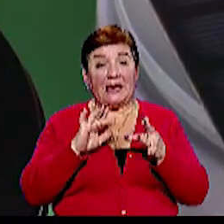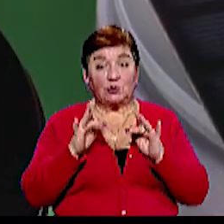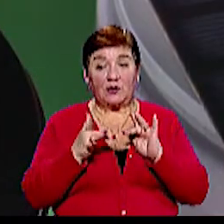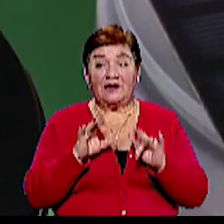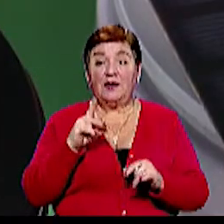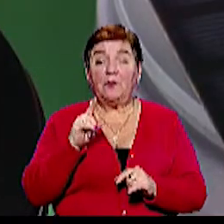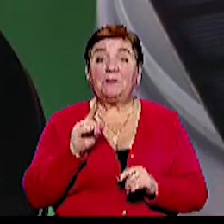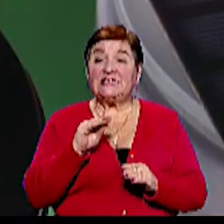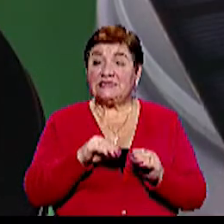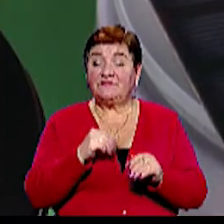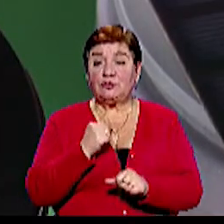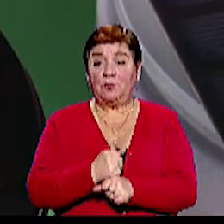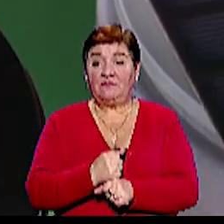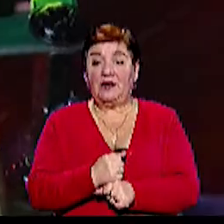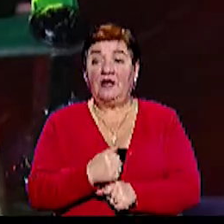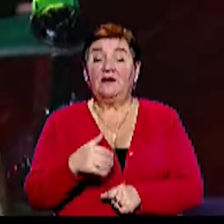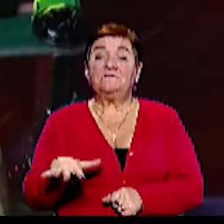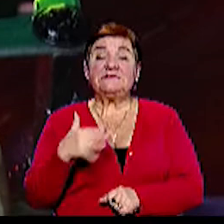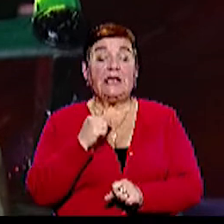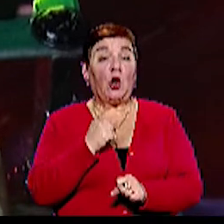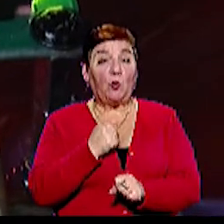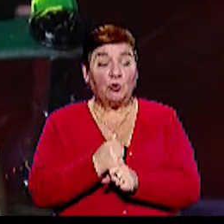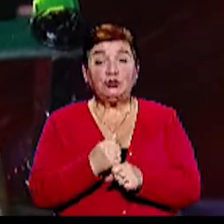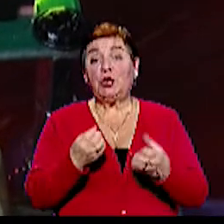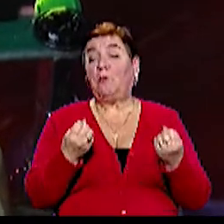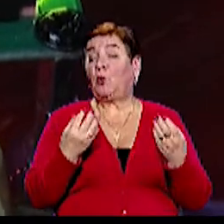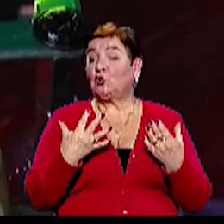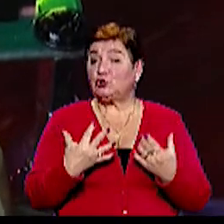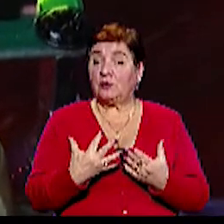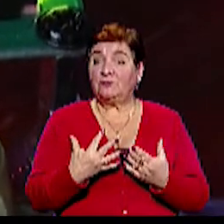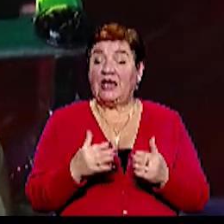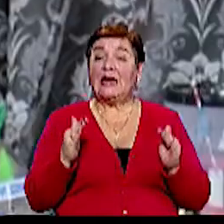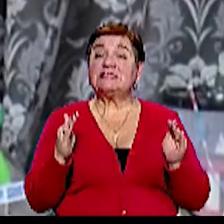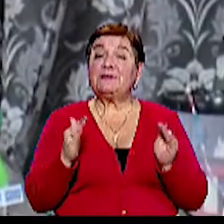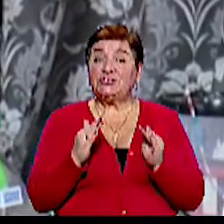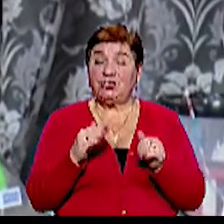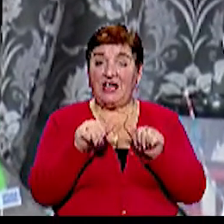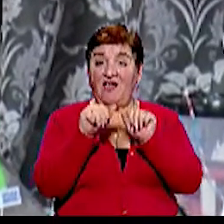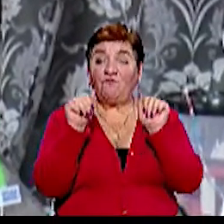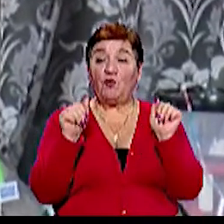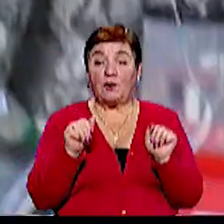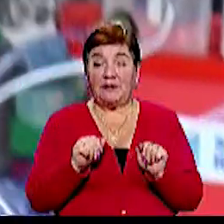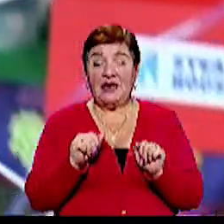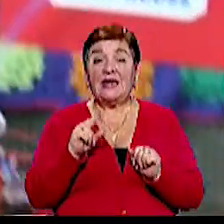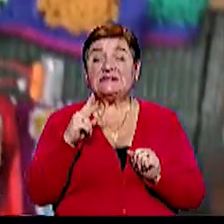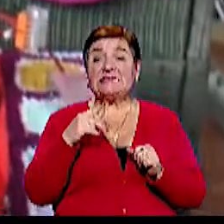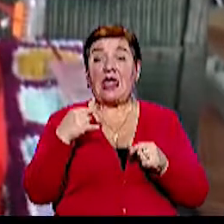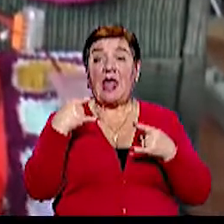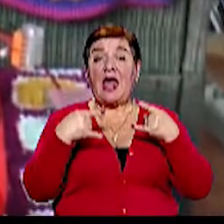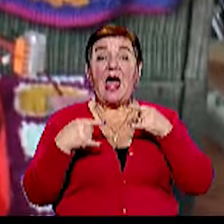макети 3 пристроїв. Ну, пристрої всі робочі, просто у зменшеній формі. Ну, це екран, на